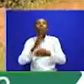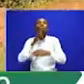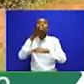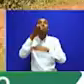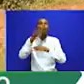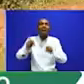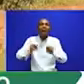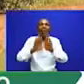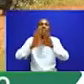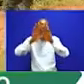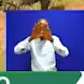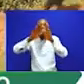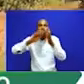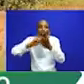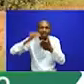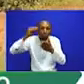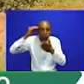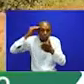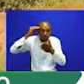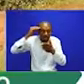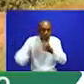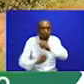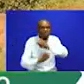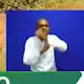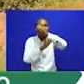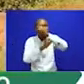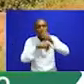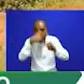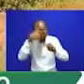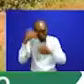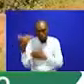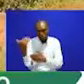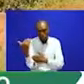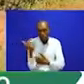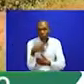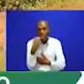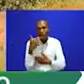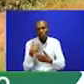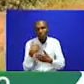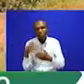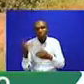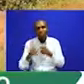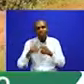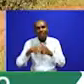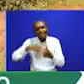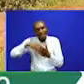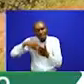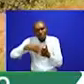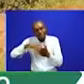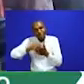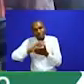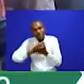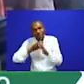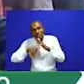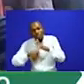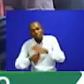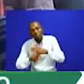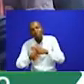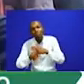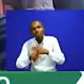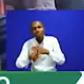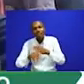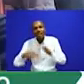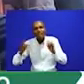chisemi to mugiti semi cheto asengenjo ya abana baitu babeire ngabaregeire batariko abako genderero mono ebi karo